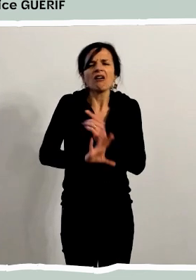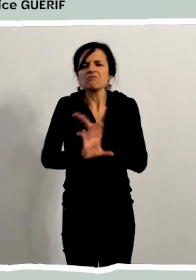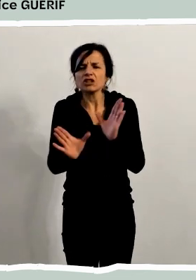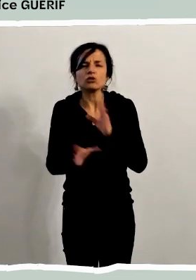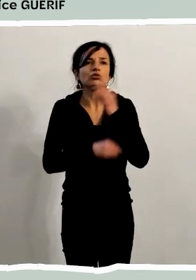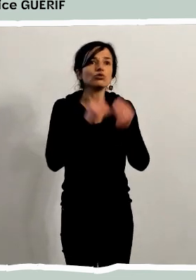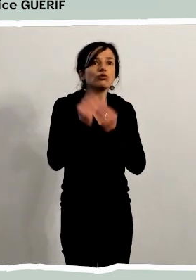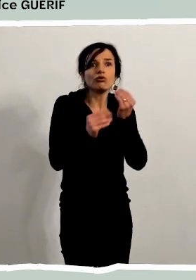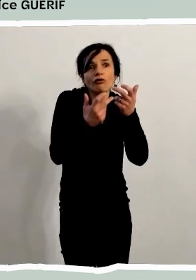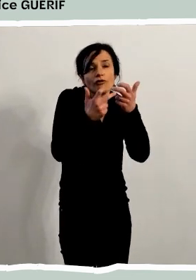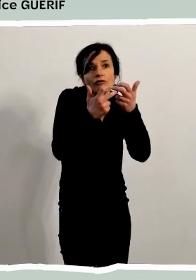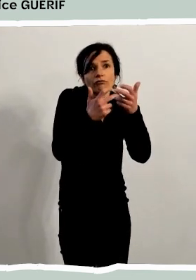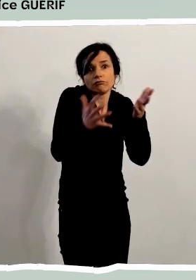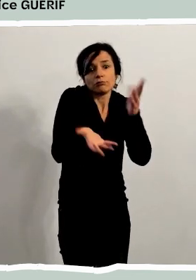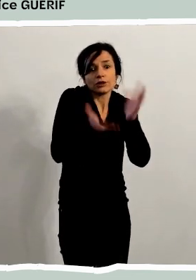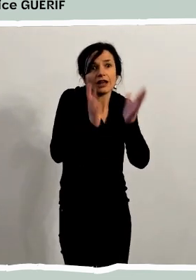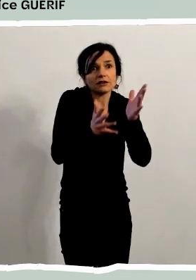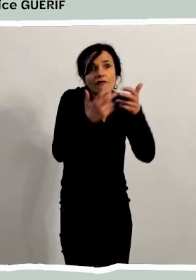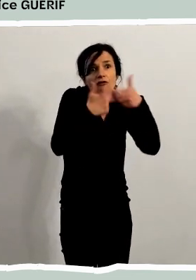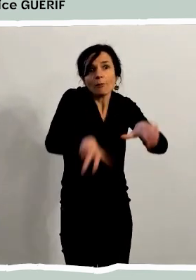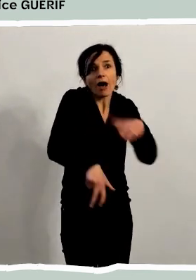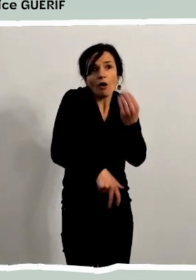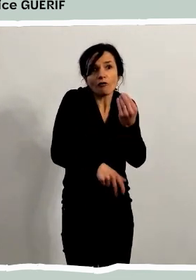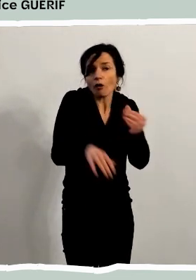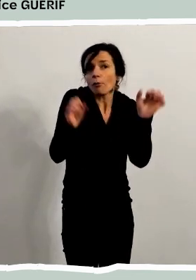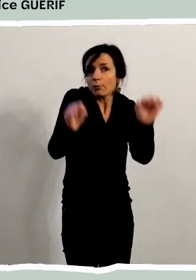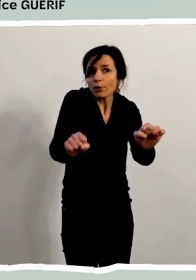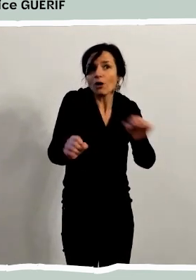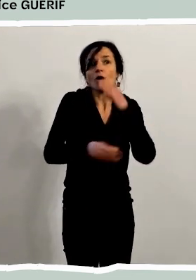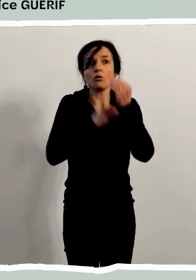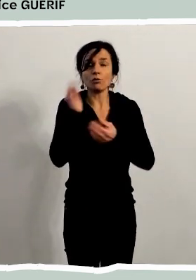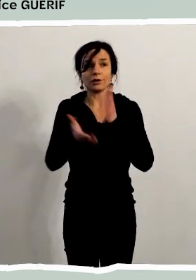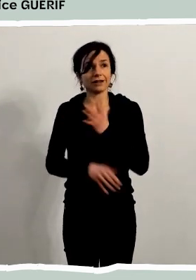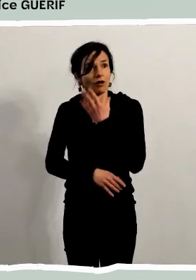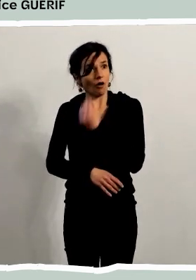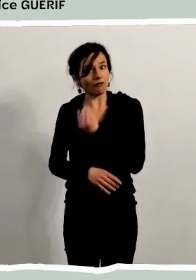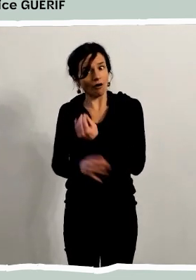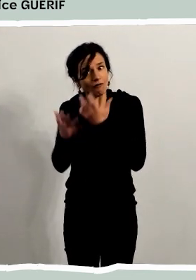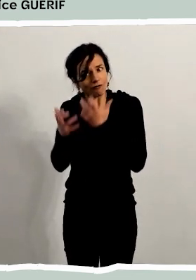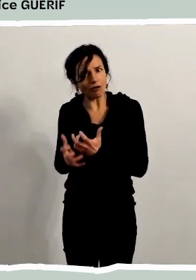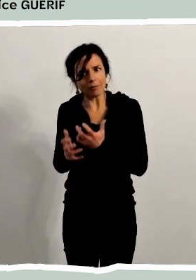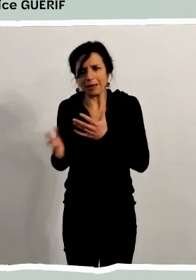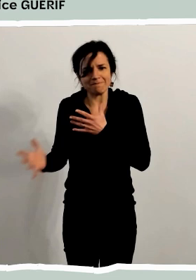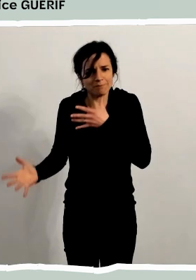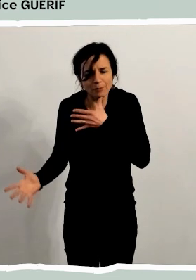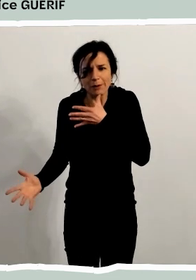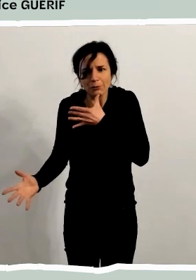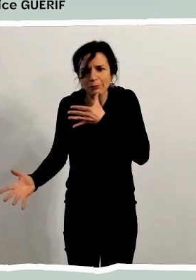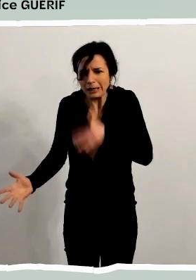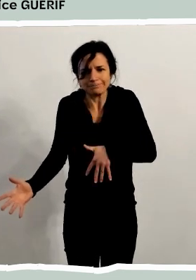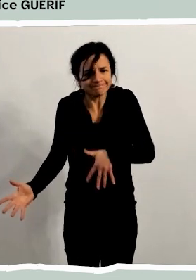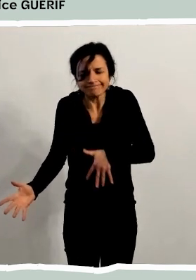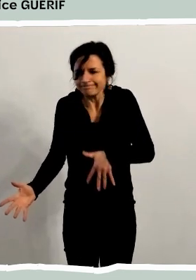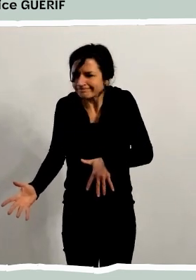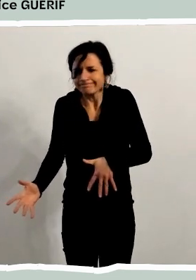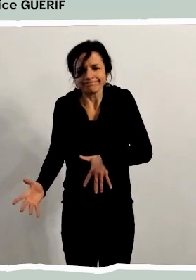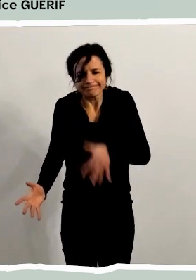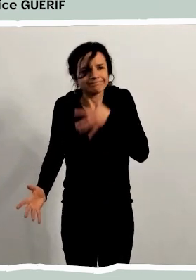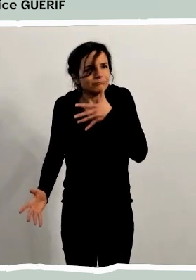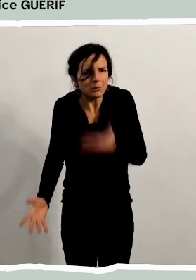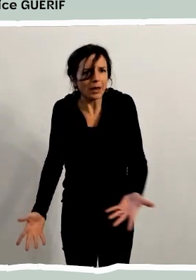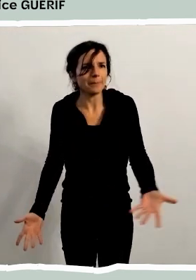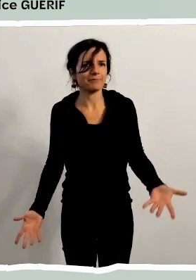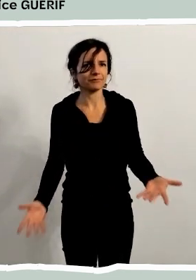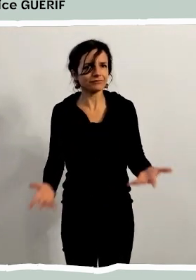avoir un enfant, et on n'y arrive pas. Donc, on a un désir de vouloir concevoir, on maîtrise ce moment, on est prêt à être parent, on